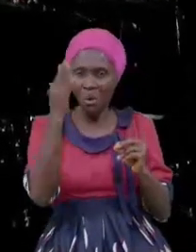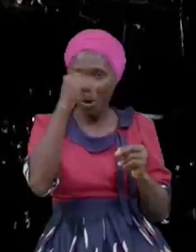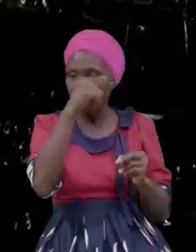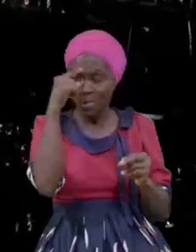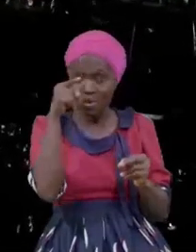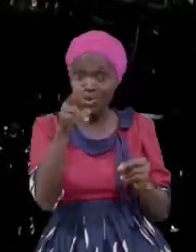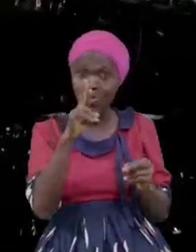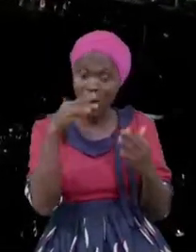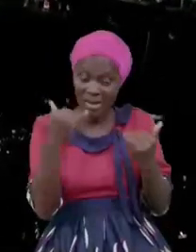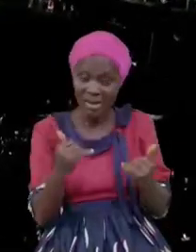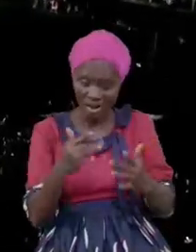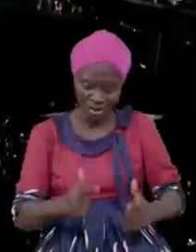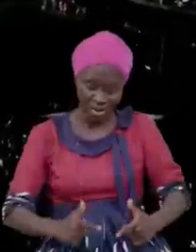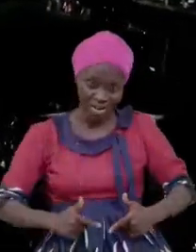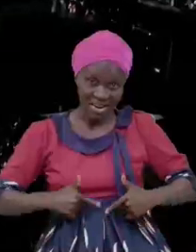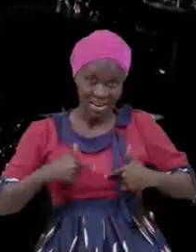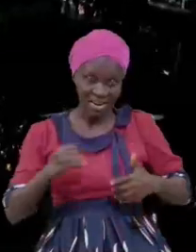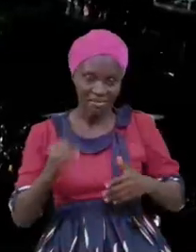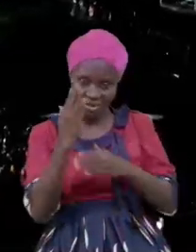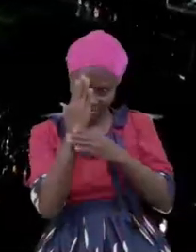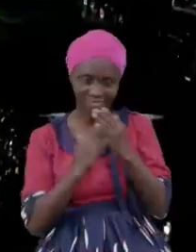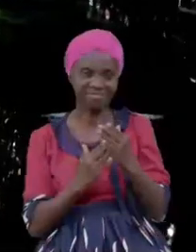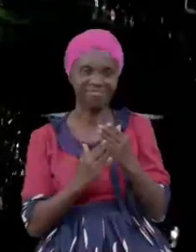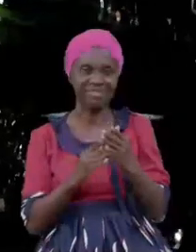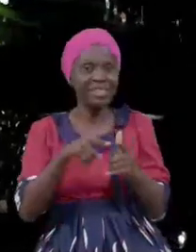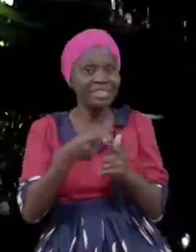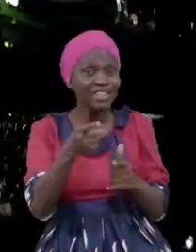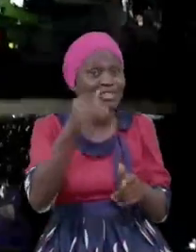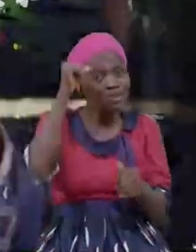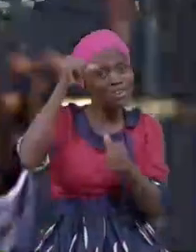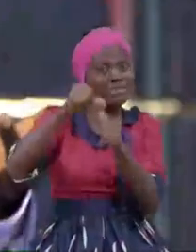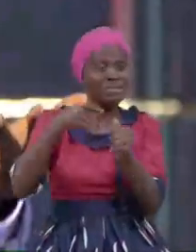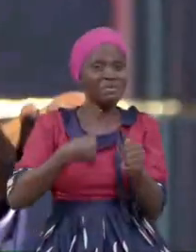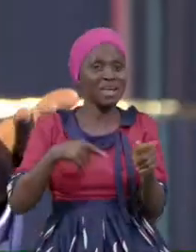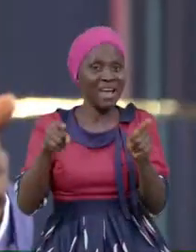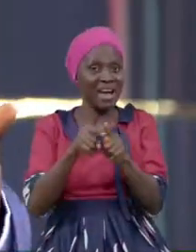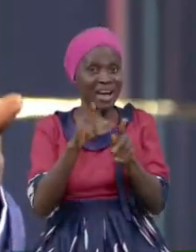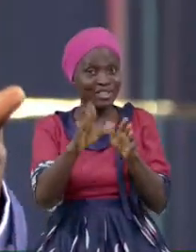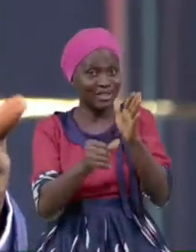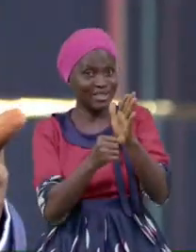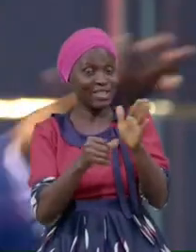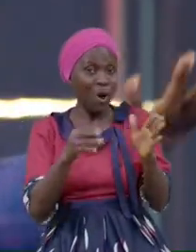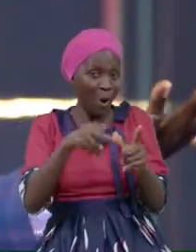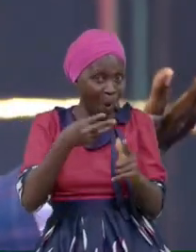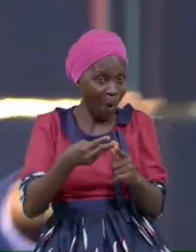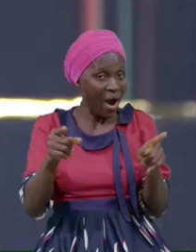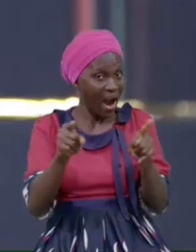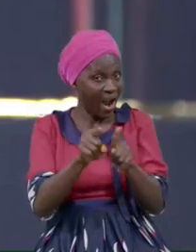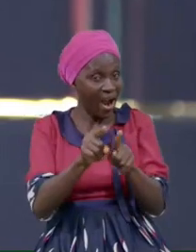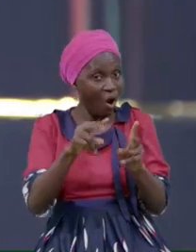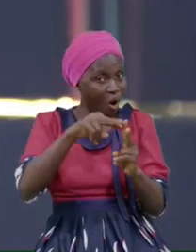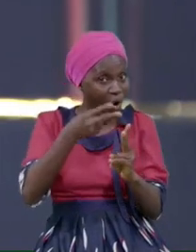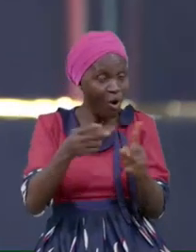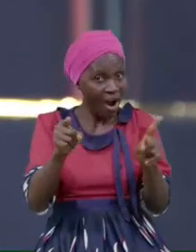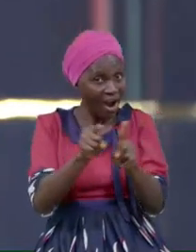sobriété. Maintenant, tu te rappelles, tu te souviens de moi comme votre grand frère, comme votre papa, comme